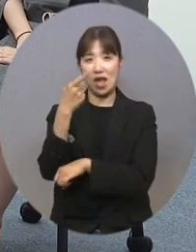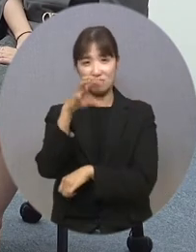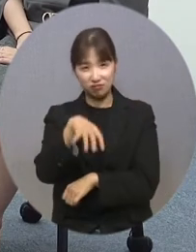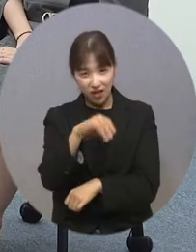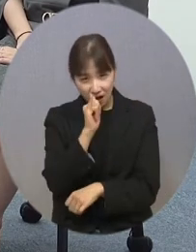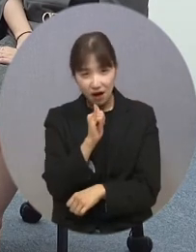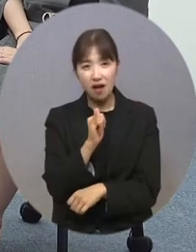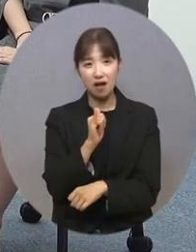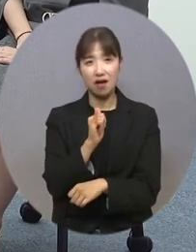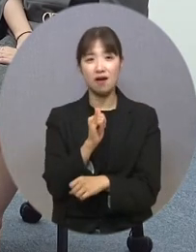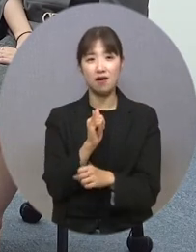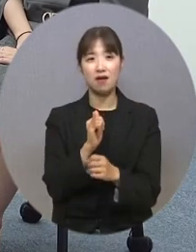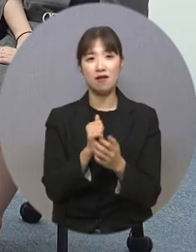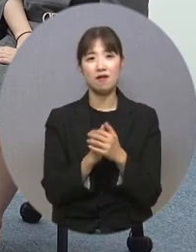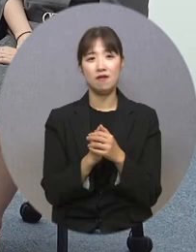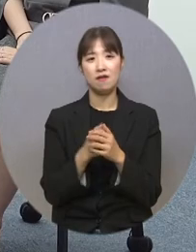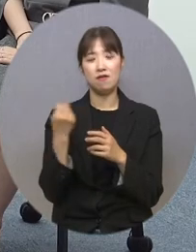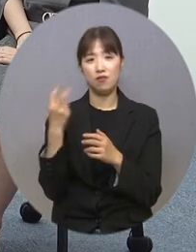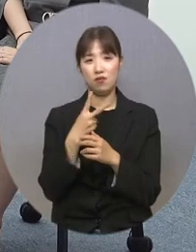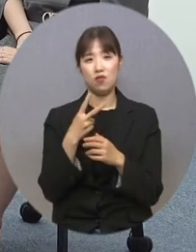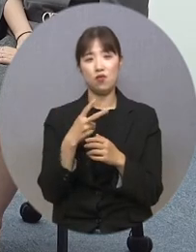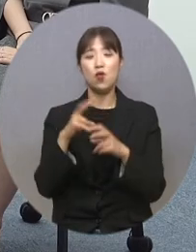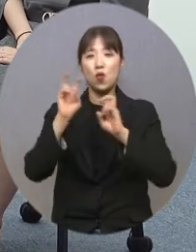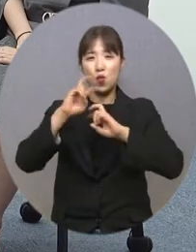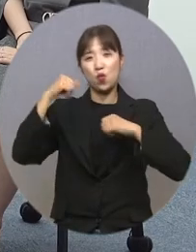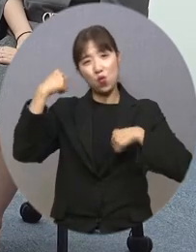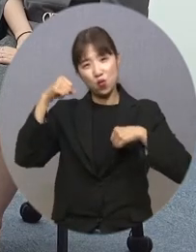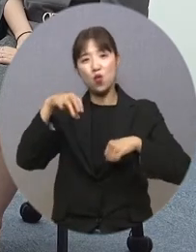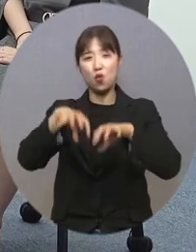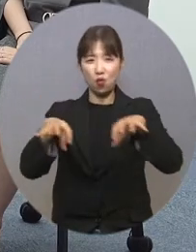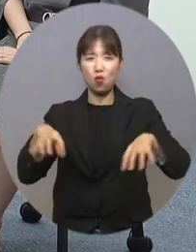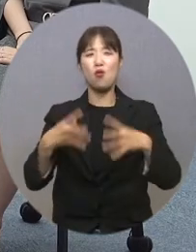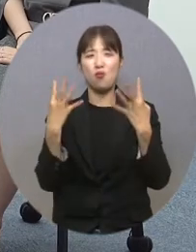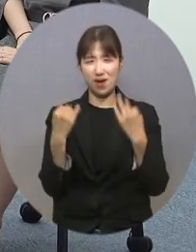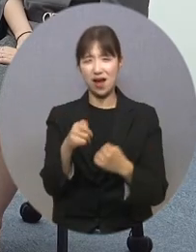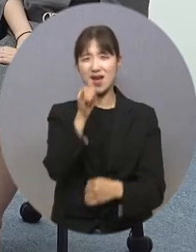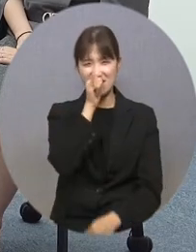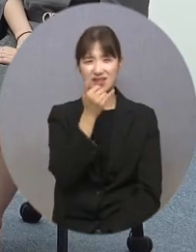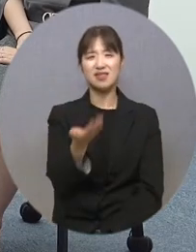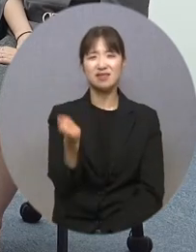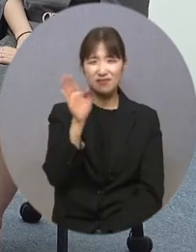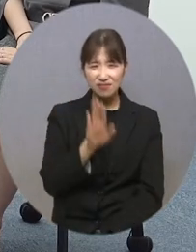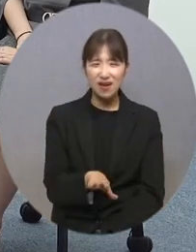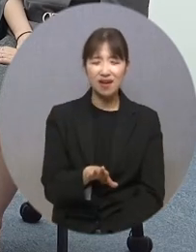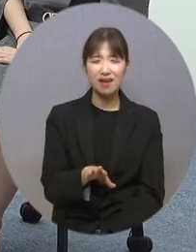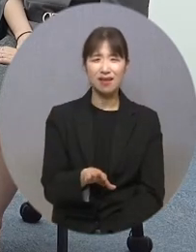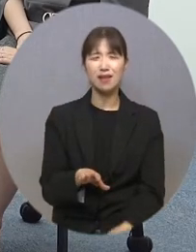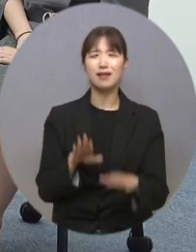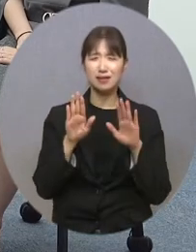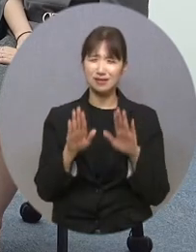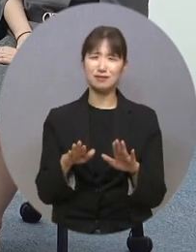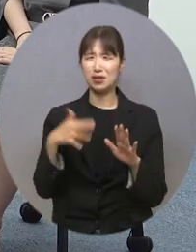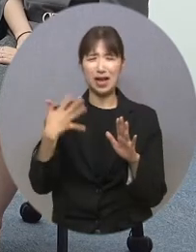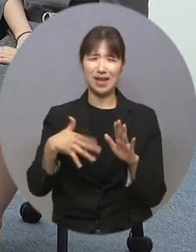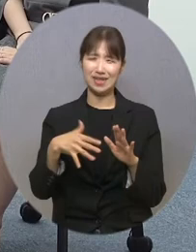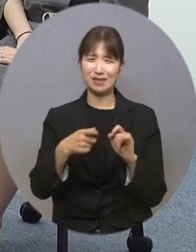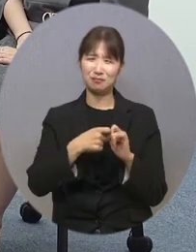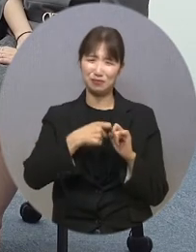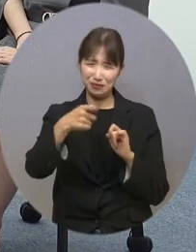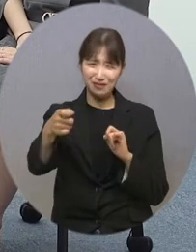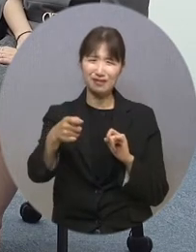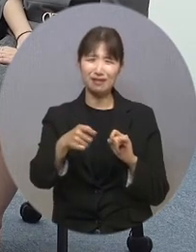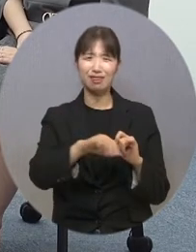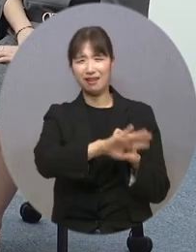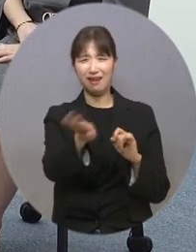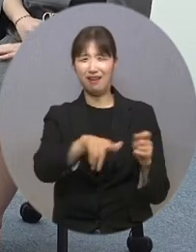뭐 이제 야구장에도 있고 그 다음에 이제 컨서트 오레 들이 생겨 나의 끼는 하는데 여전히 가야 할 길이다 사업만 다른